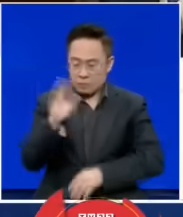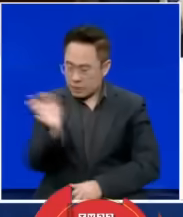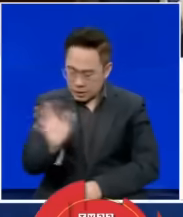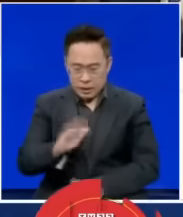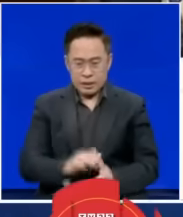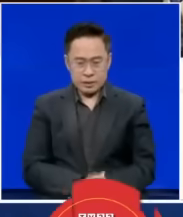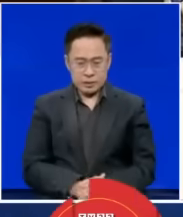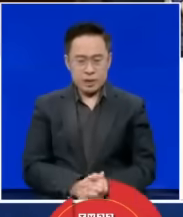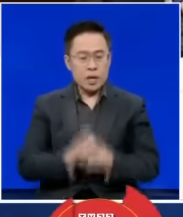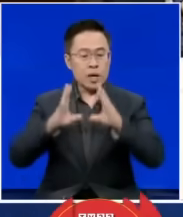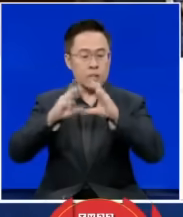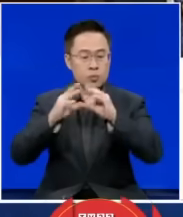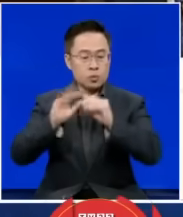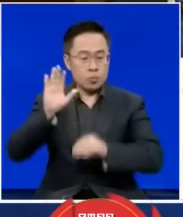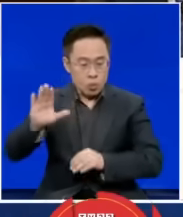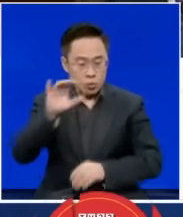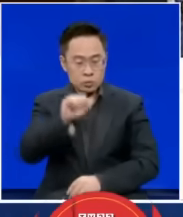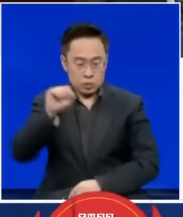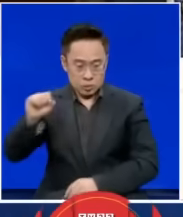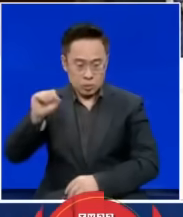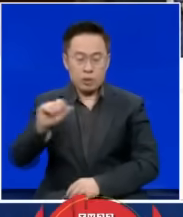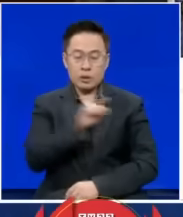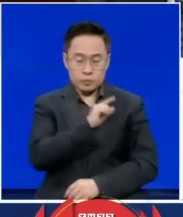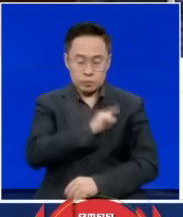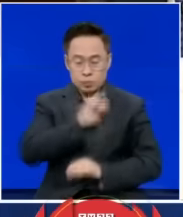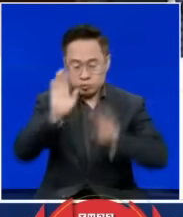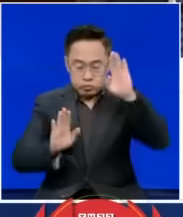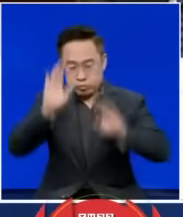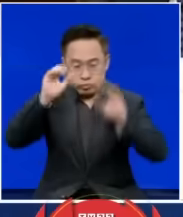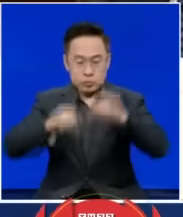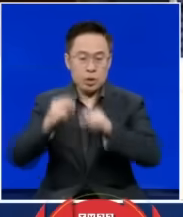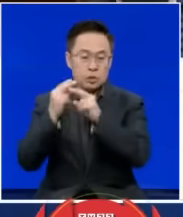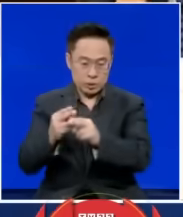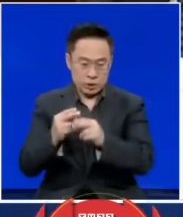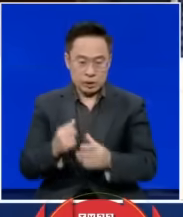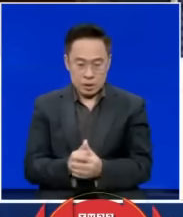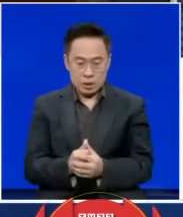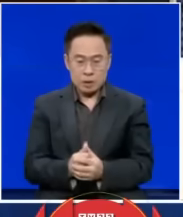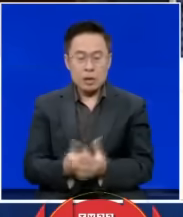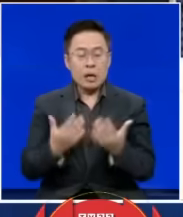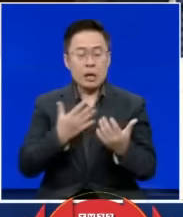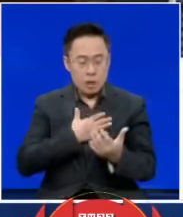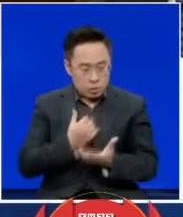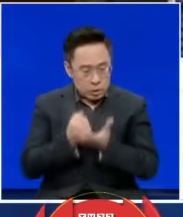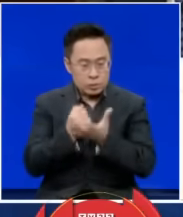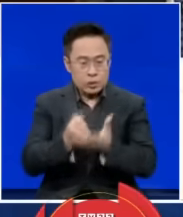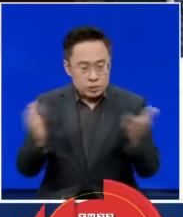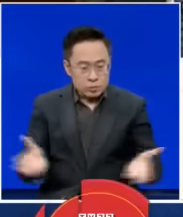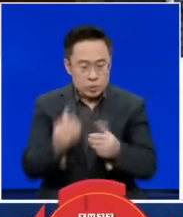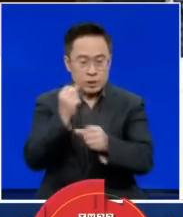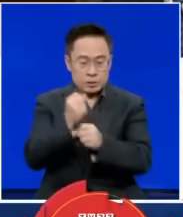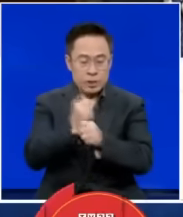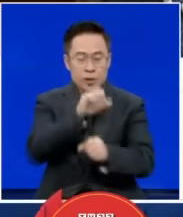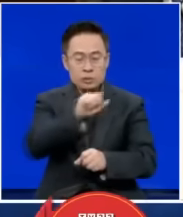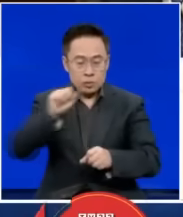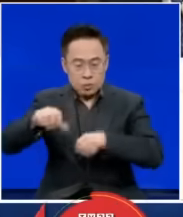ได้มันเป็นที่ประชุมสภาส.ส.จะเป็นคนตัดสินก็มีพูดกันว่าจะช่วยทำให้สภาเรียบร้อยโดยหน้าที่ของส.ส.